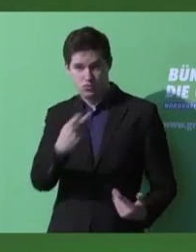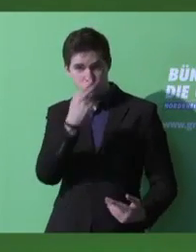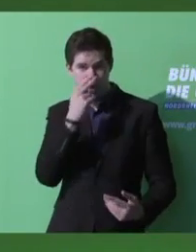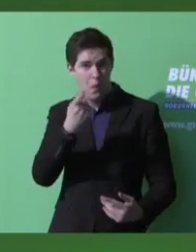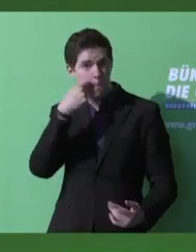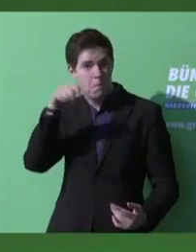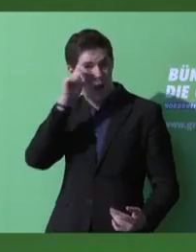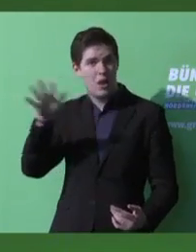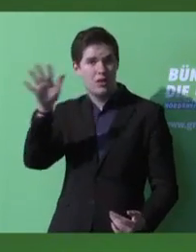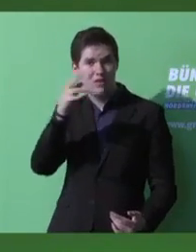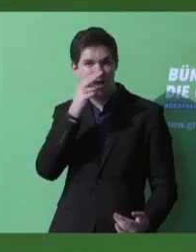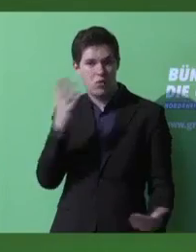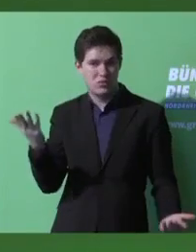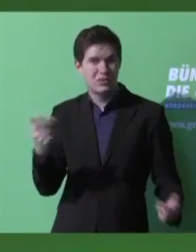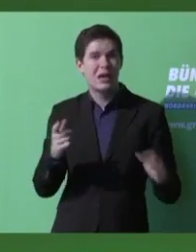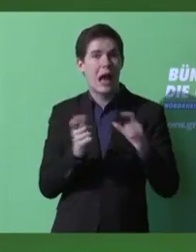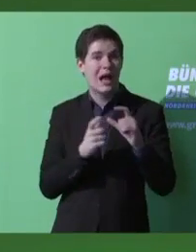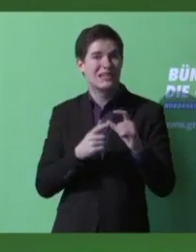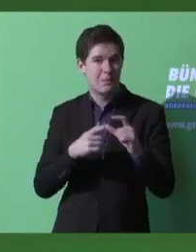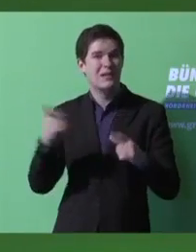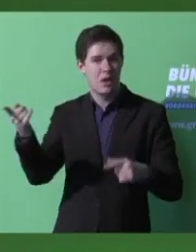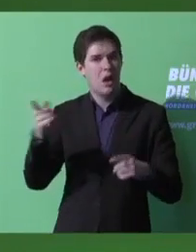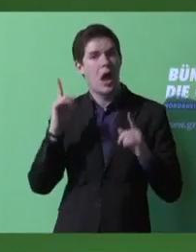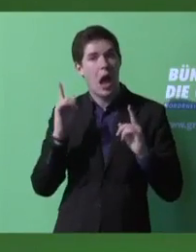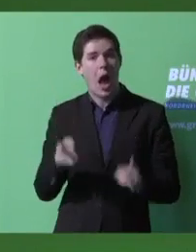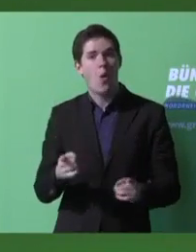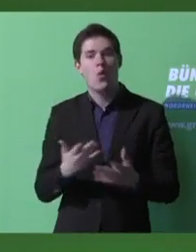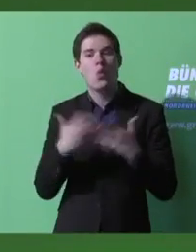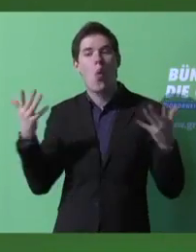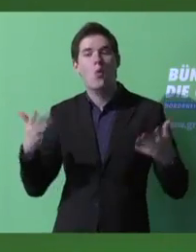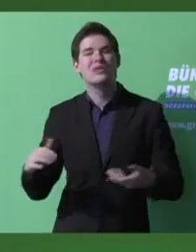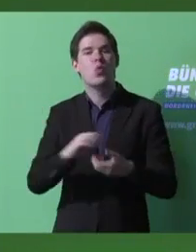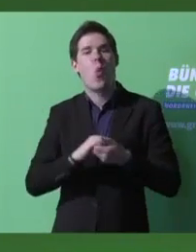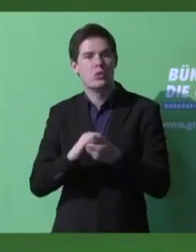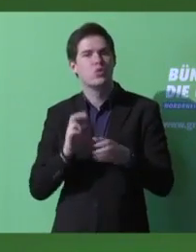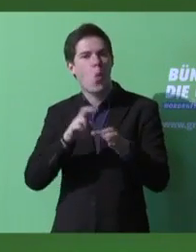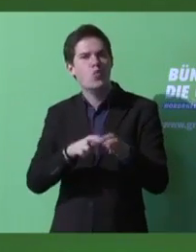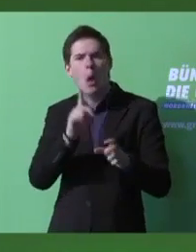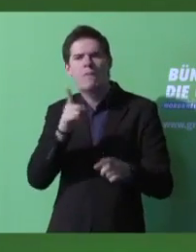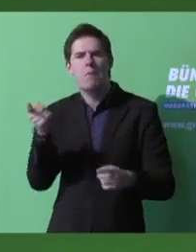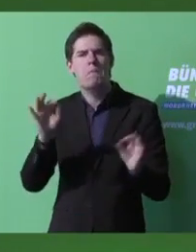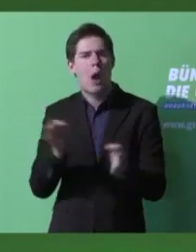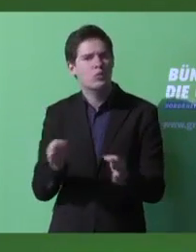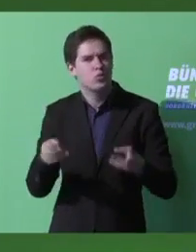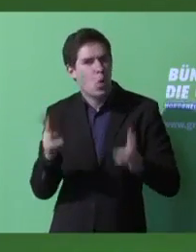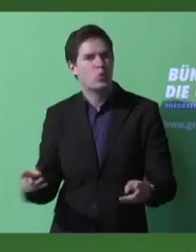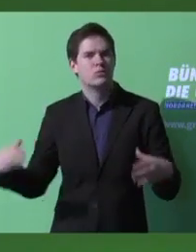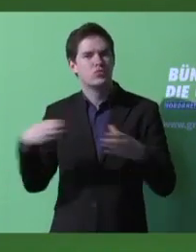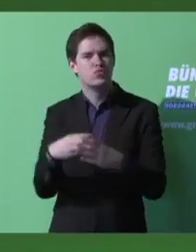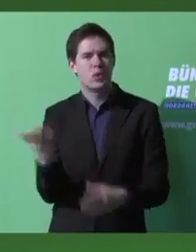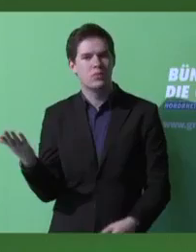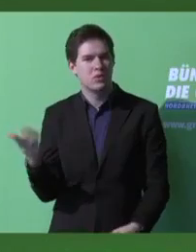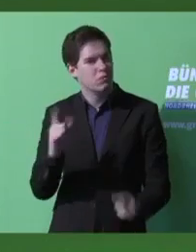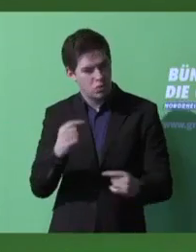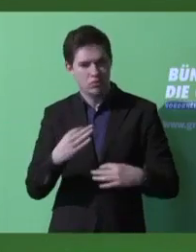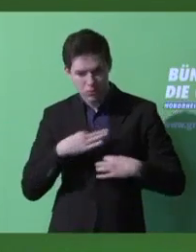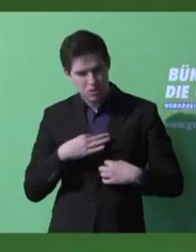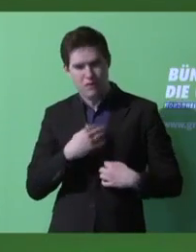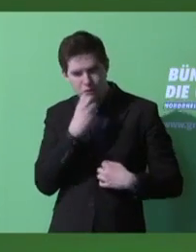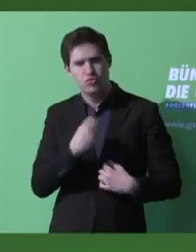Die SPD geht nämlich auch in große Koalitionen, wenn sie es gar nicht müsste. Das haben wir bei Herrn Wowereit gesehen. Also werben wir für grüne